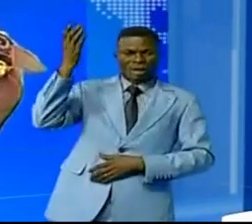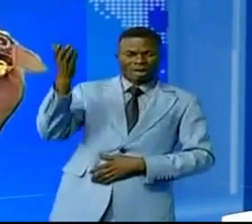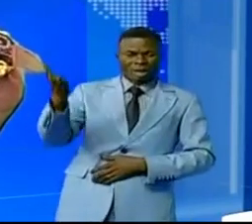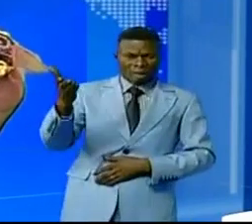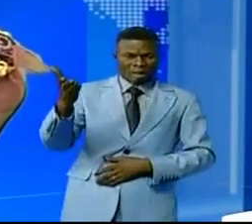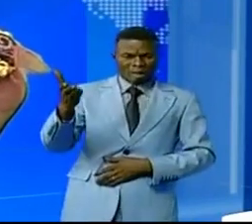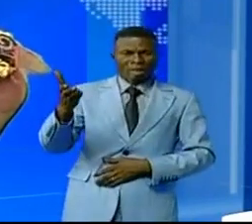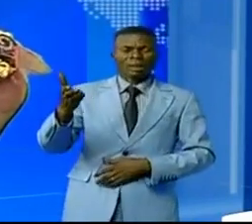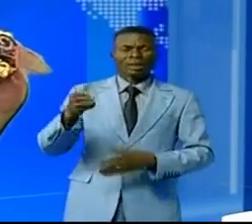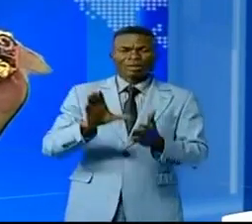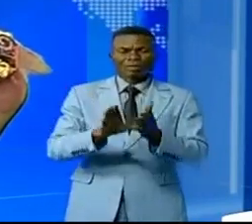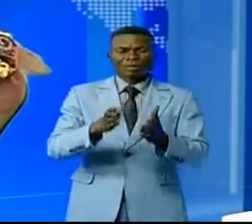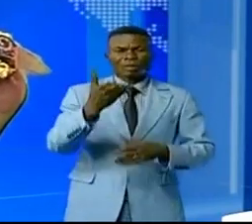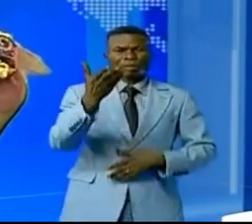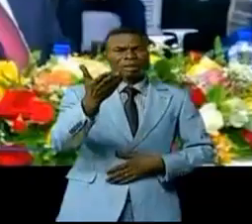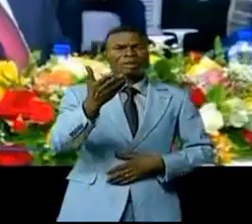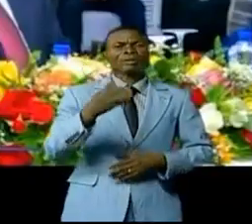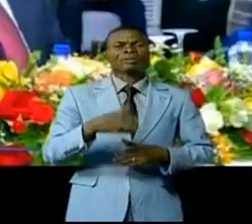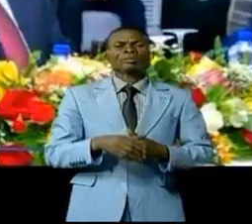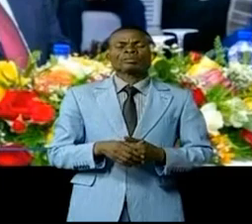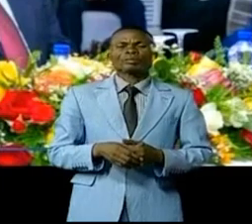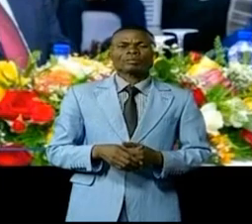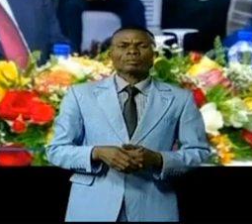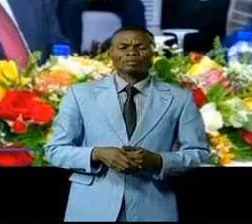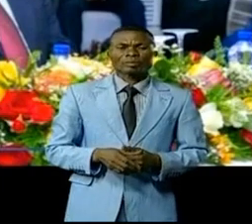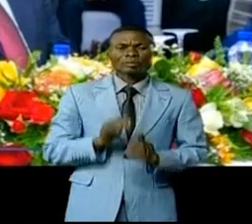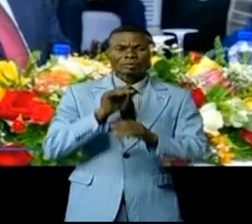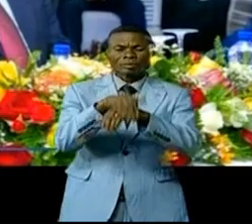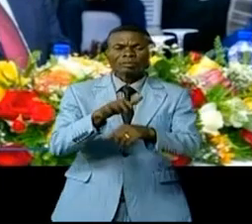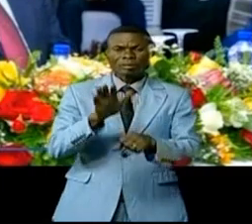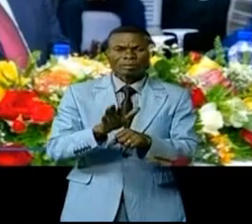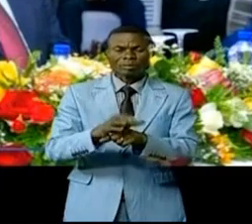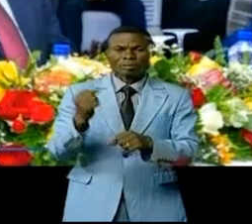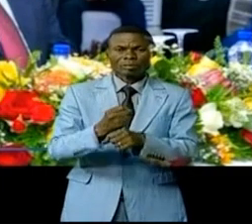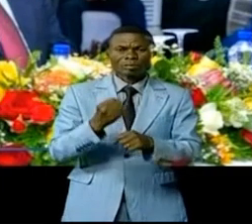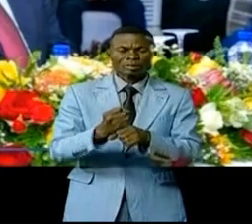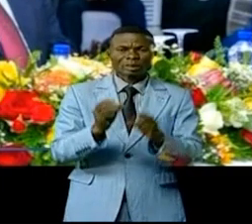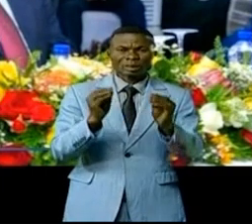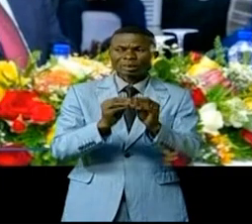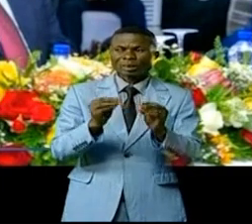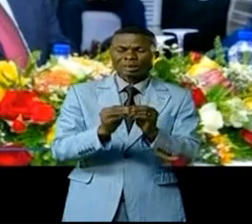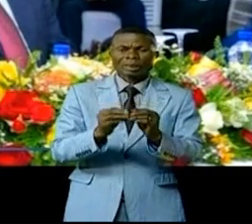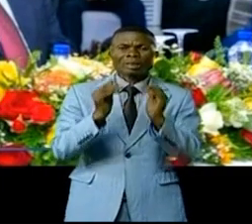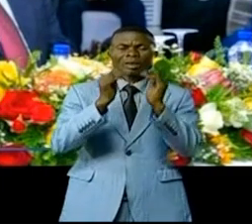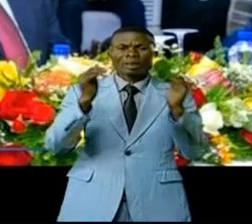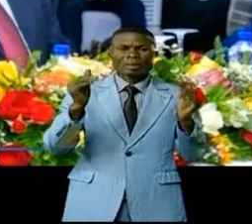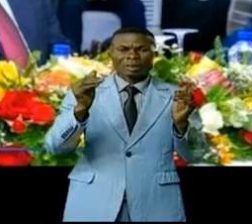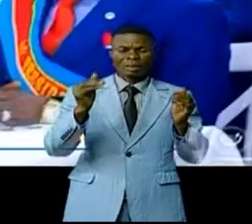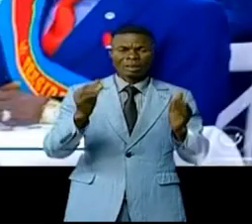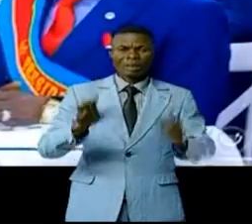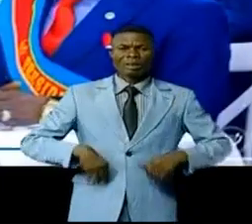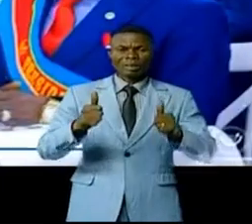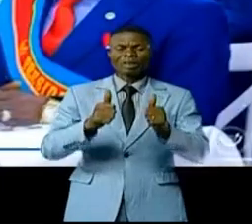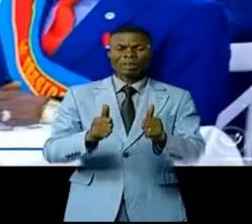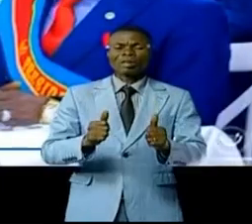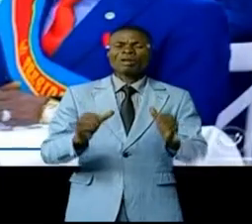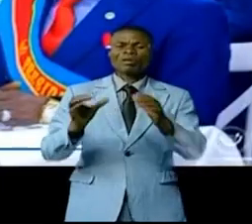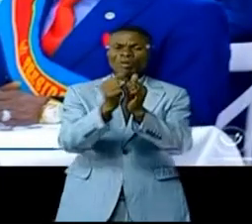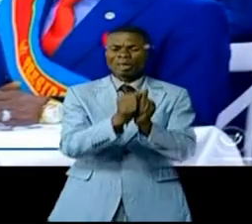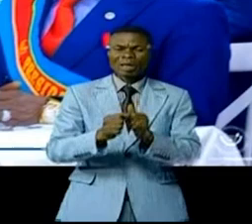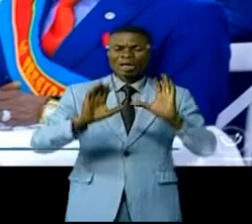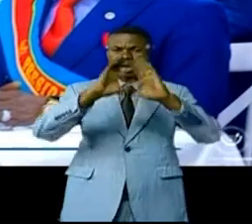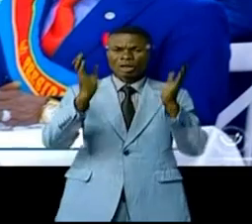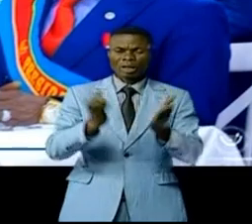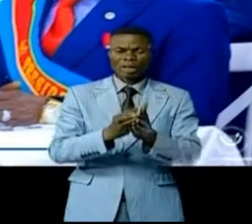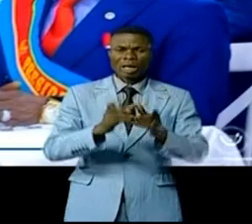qui ont été prises dans cette conférence. Participation active aux travaux de la table ronde sur la paix et le vivre ensemble entre les communautés du